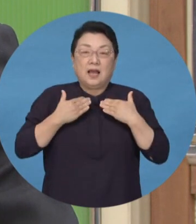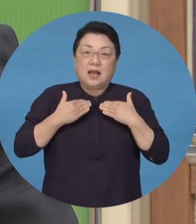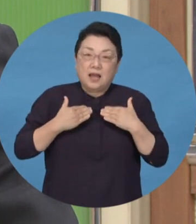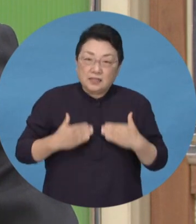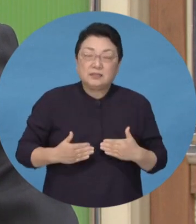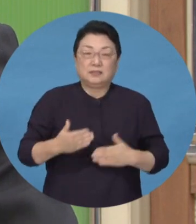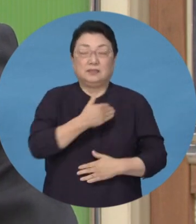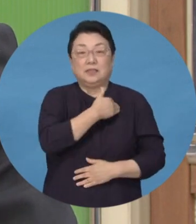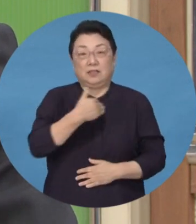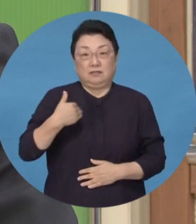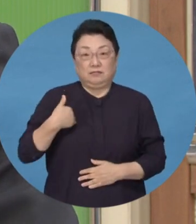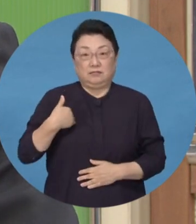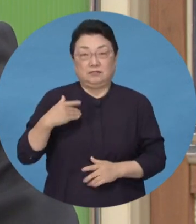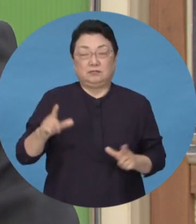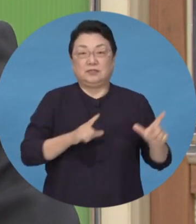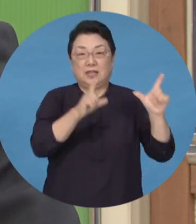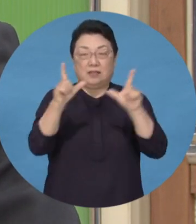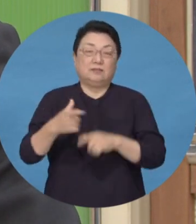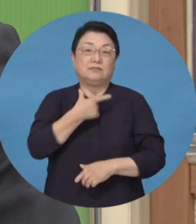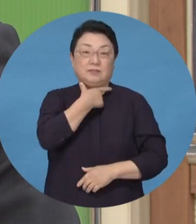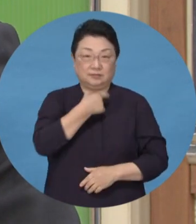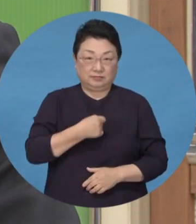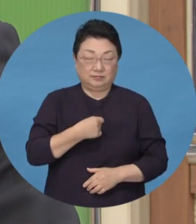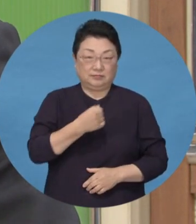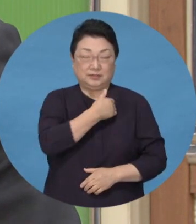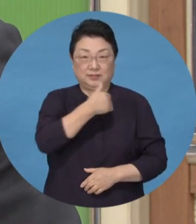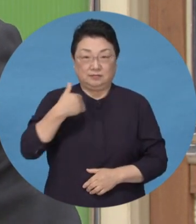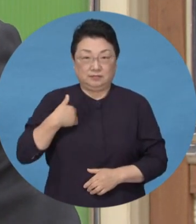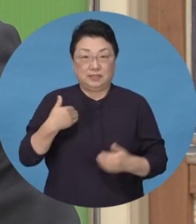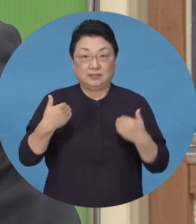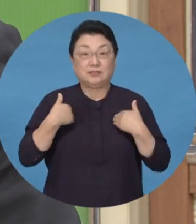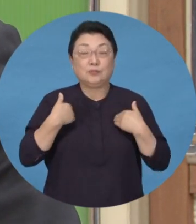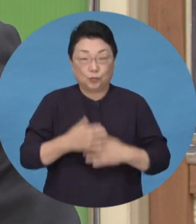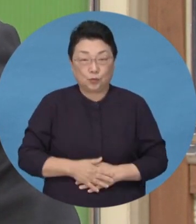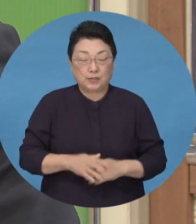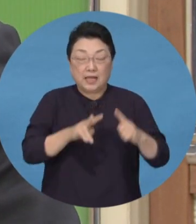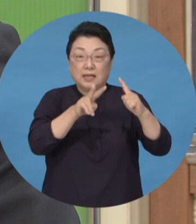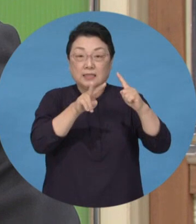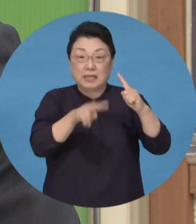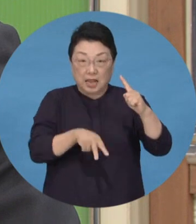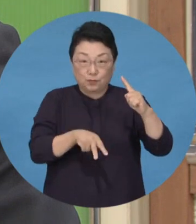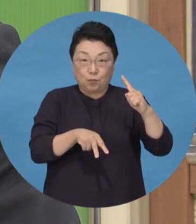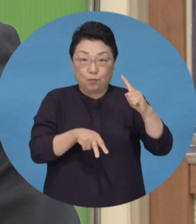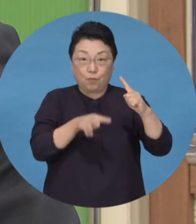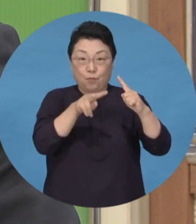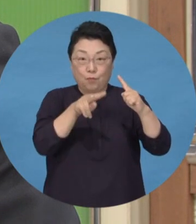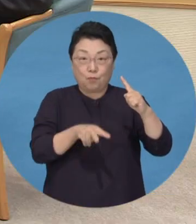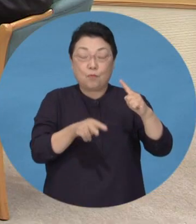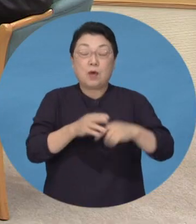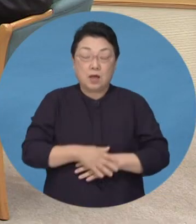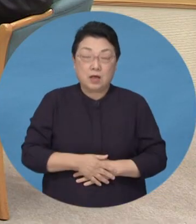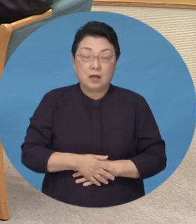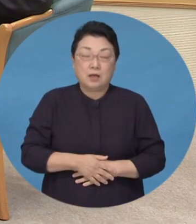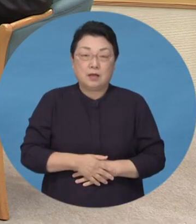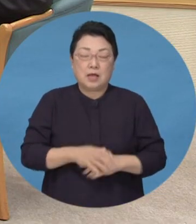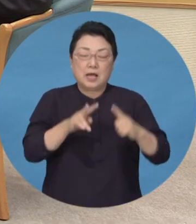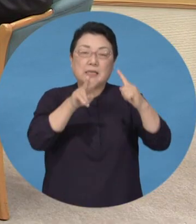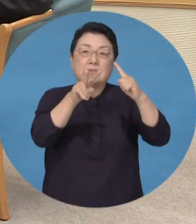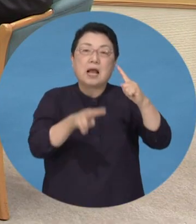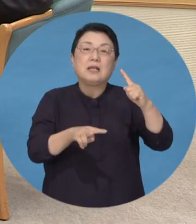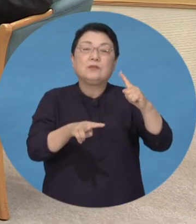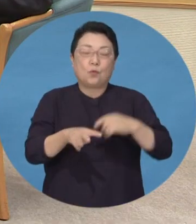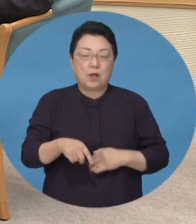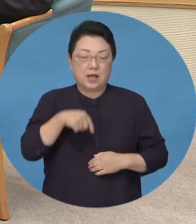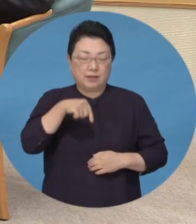出ると思っていただければ形を作っていきたいとおもいますまたの介護に関してはへいろいろその在宅